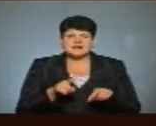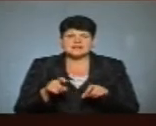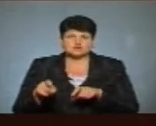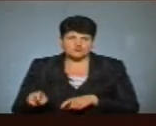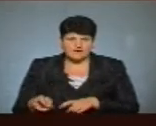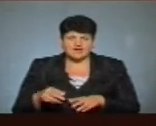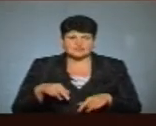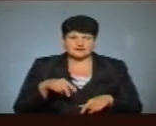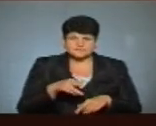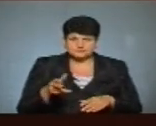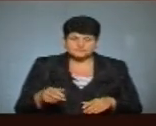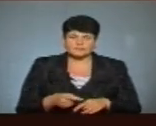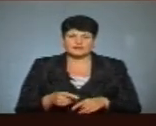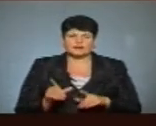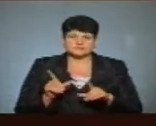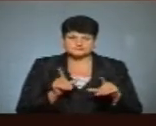на